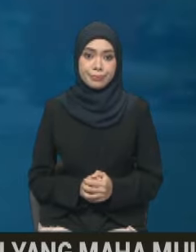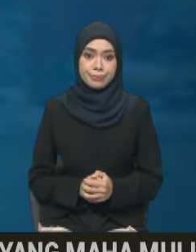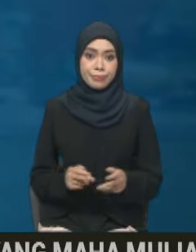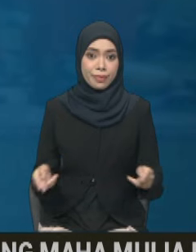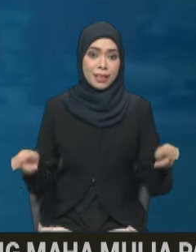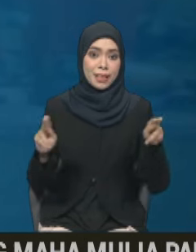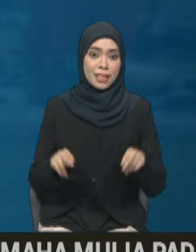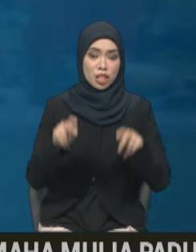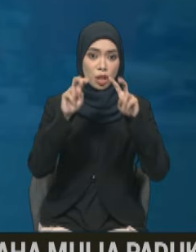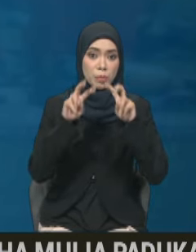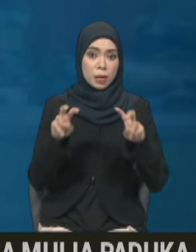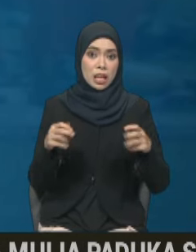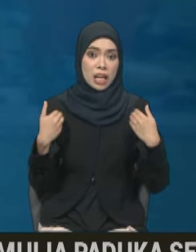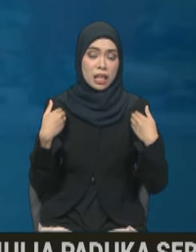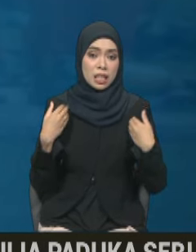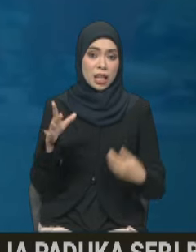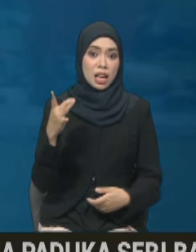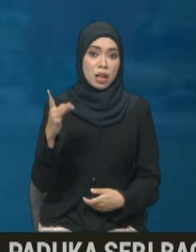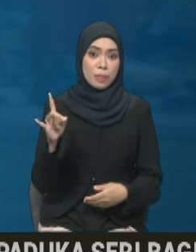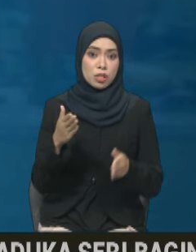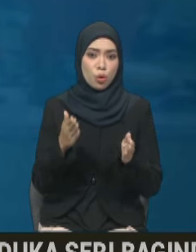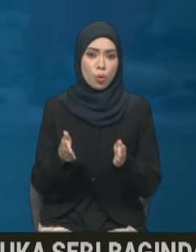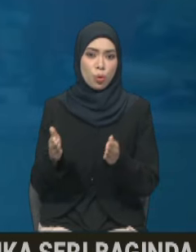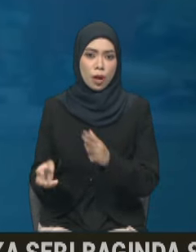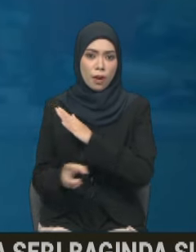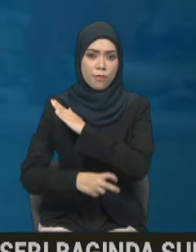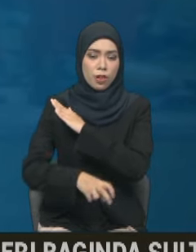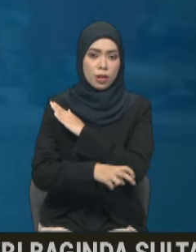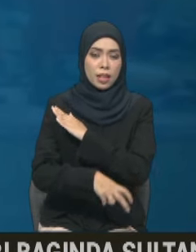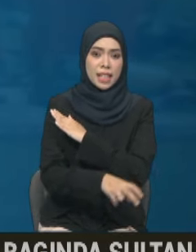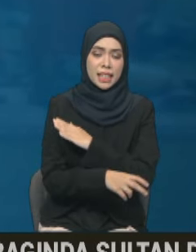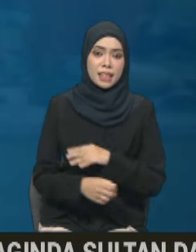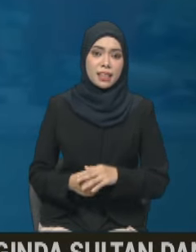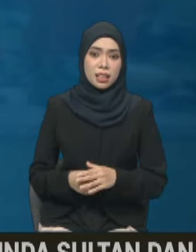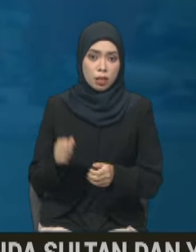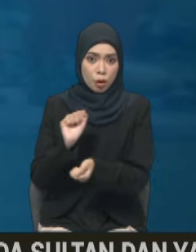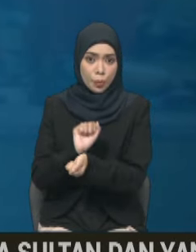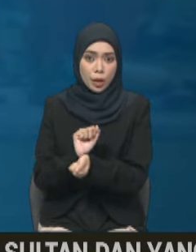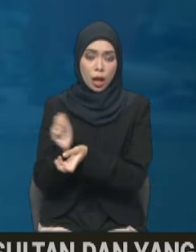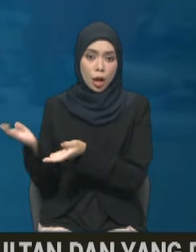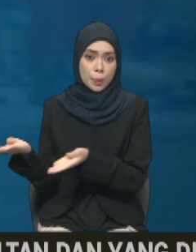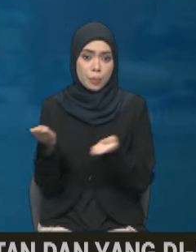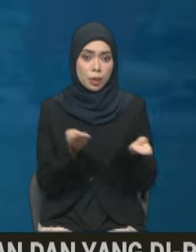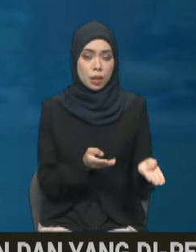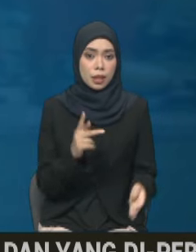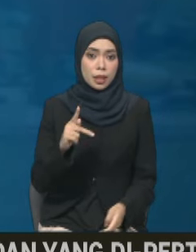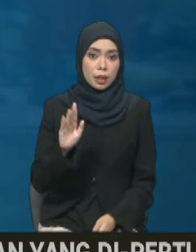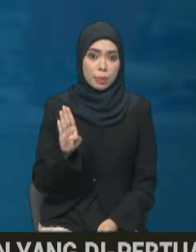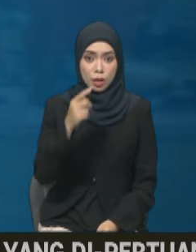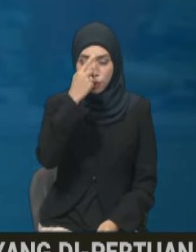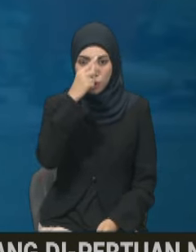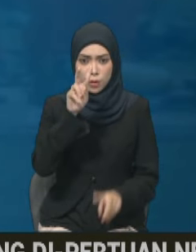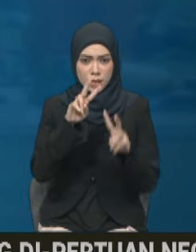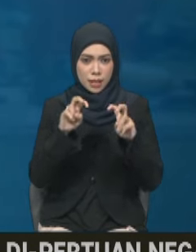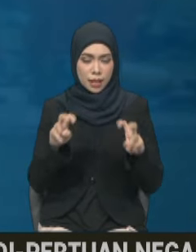Hasil pemeriksaan mendapati 18 warga negara asing ditahan dan dibawa ke bahagian penguatkuasa undang-undang Kuala Belain bagi